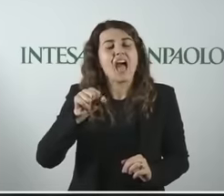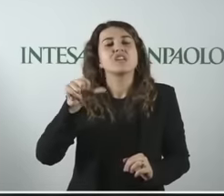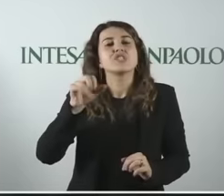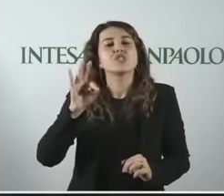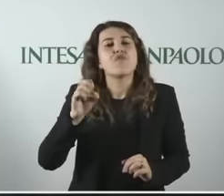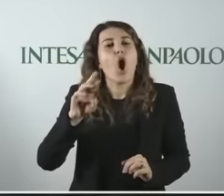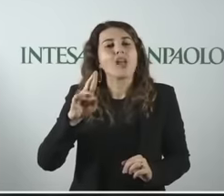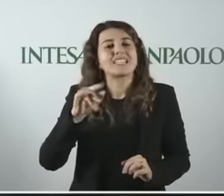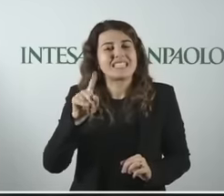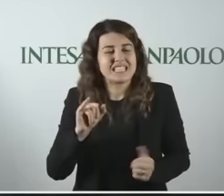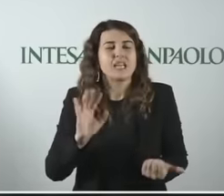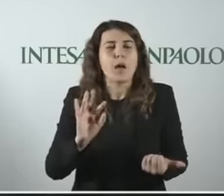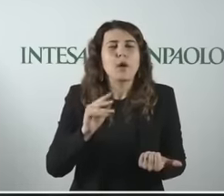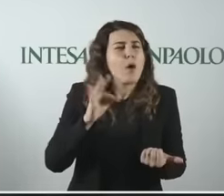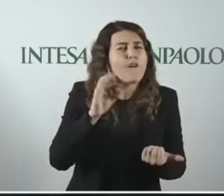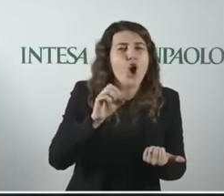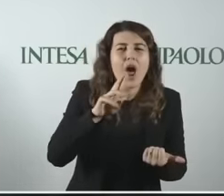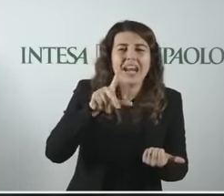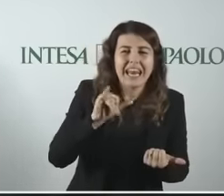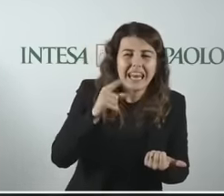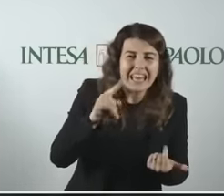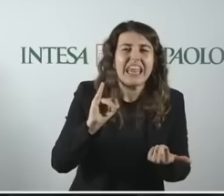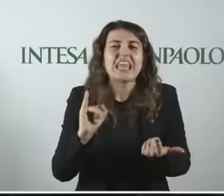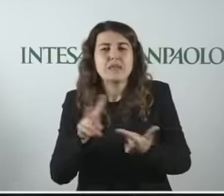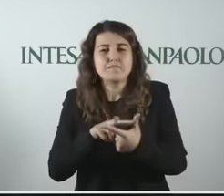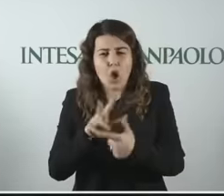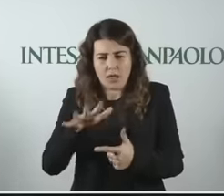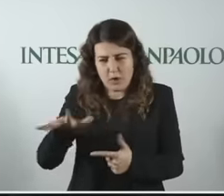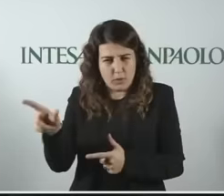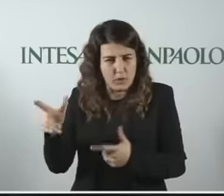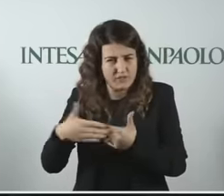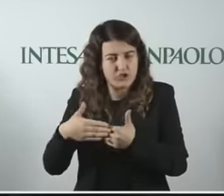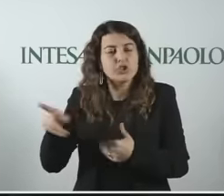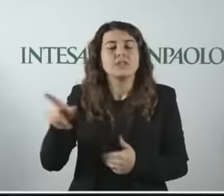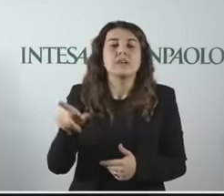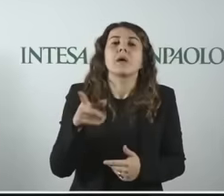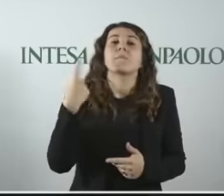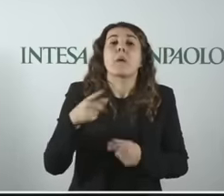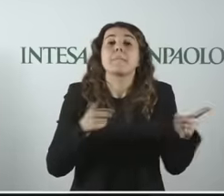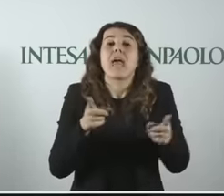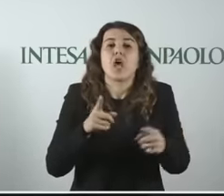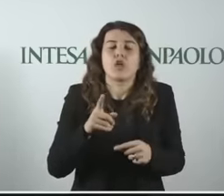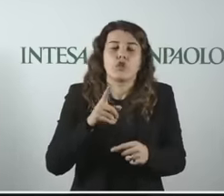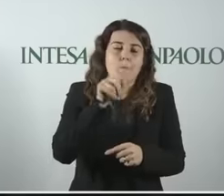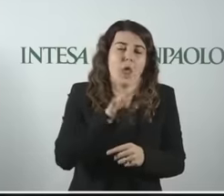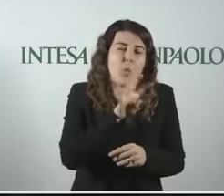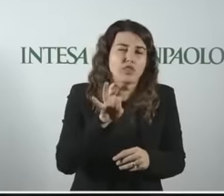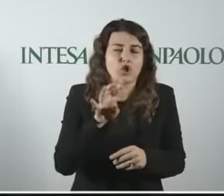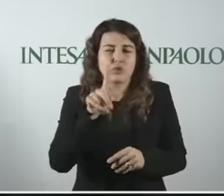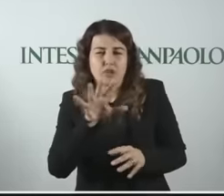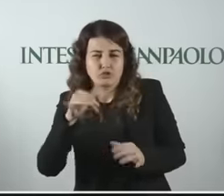di Forlì e di Imola dalle tue parti quindi appunto Catrina Sforza vissuta a fine 400 inizio